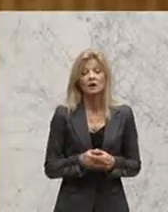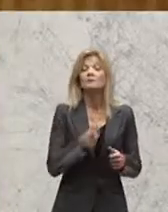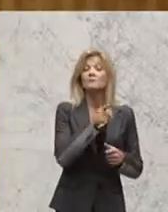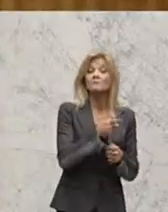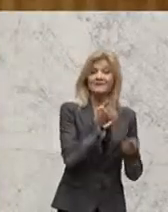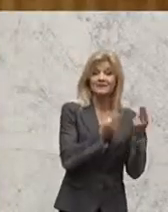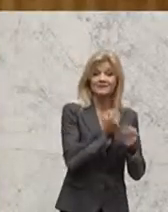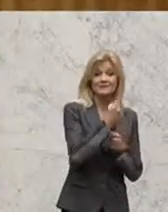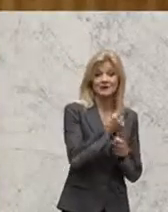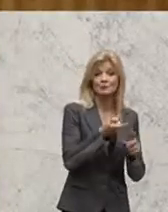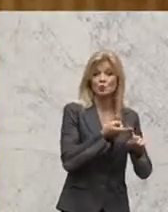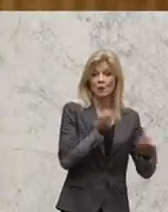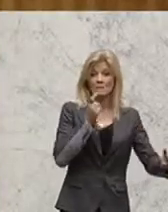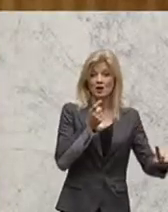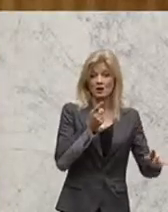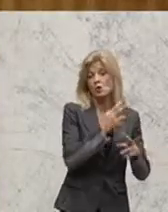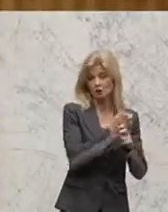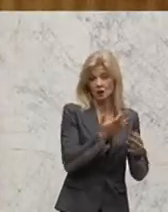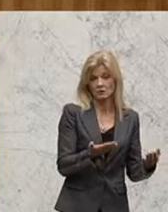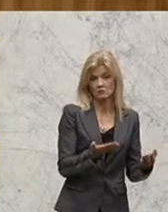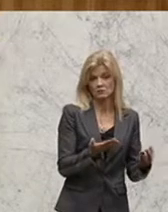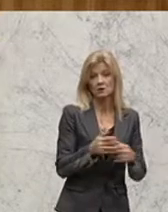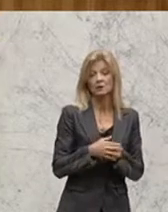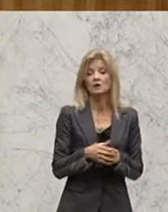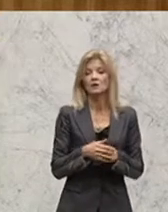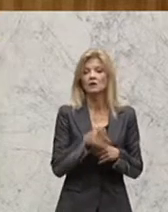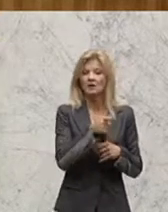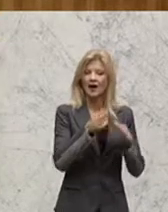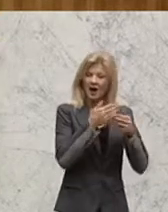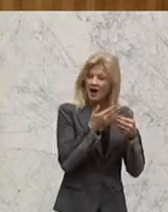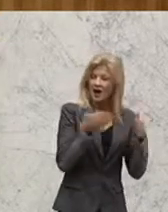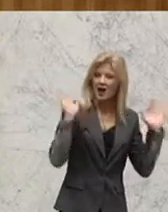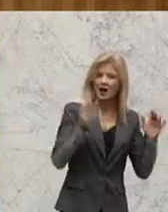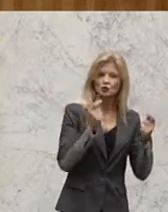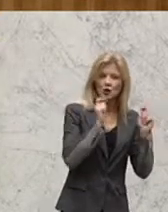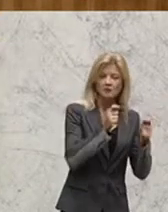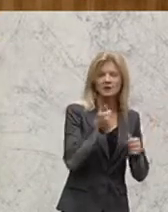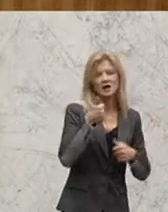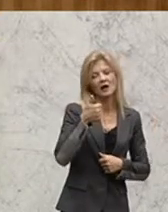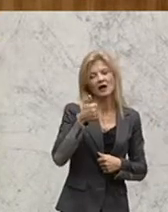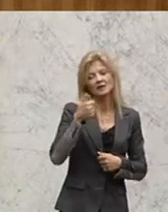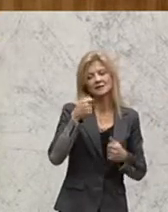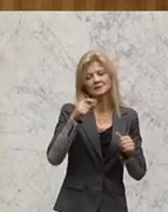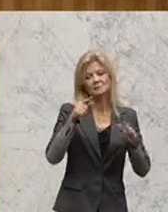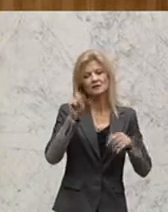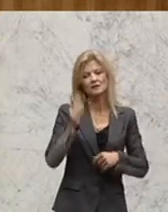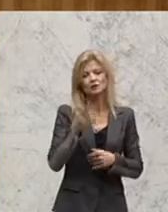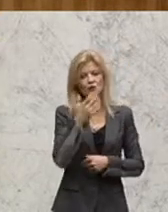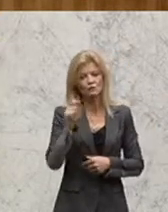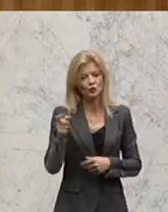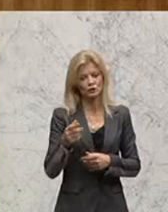Gerichte Österreichs hernimmt, wo eben von den Asylanträgen, letzten Jahr 17.500, wir haben in den Spitzenzeiten über